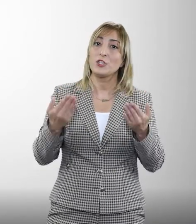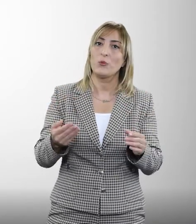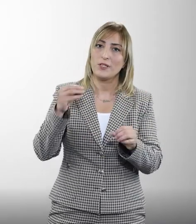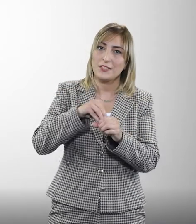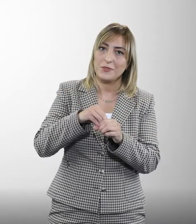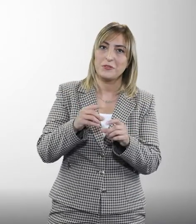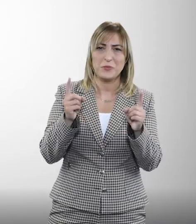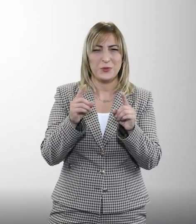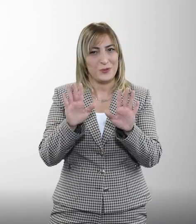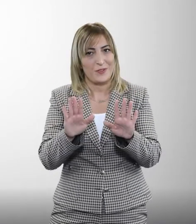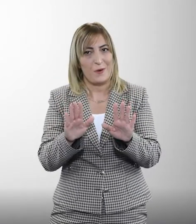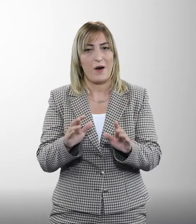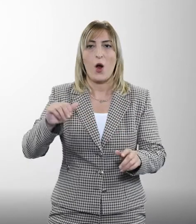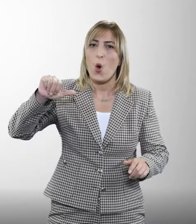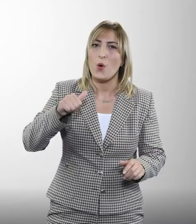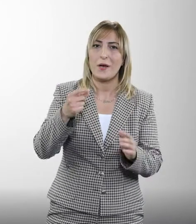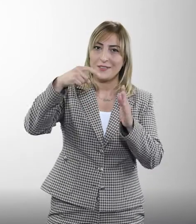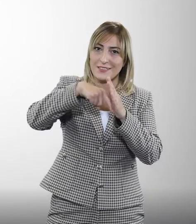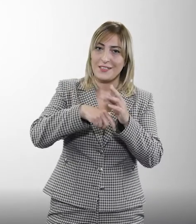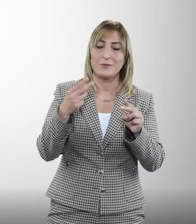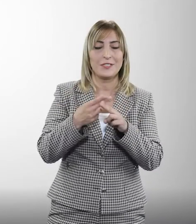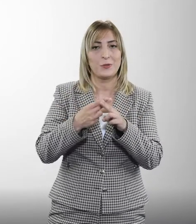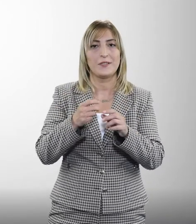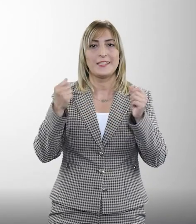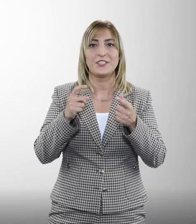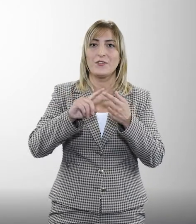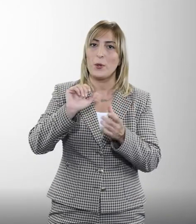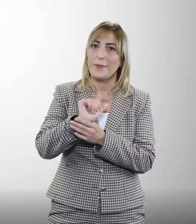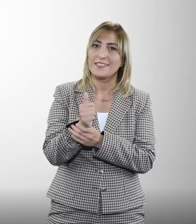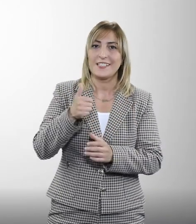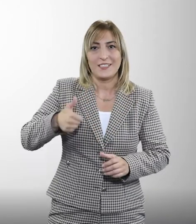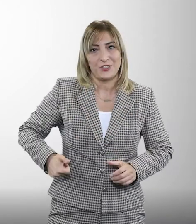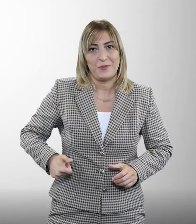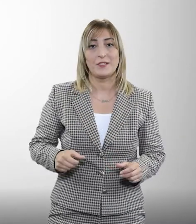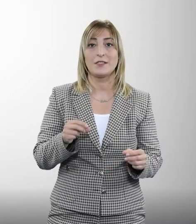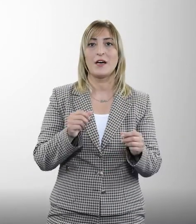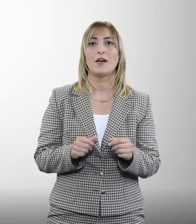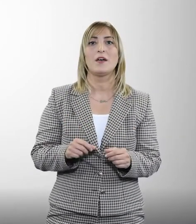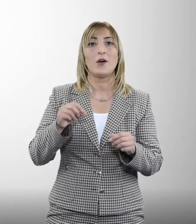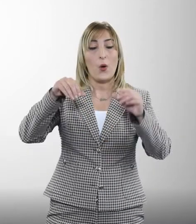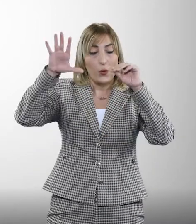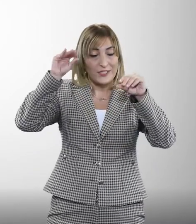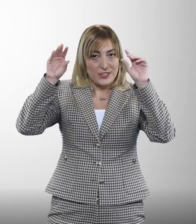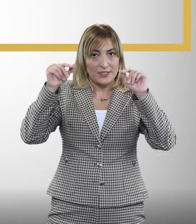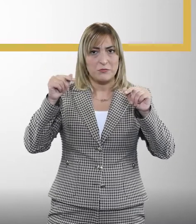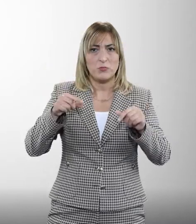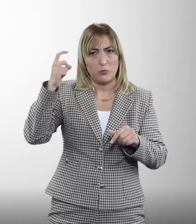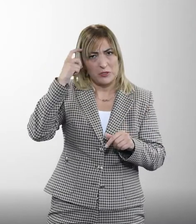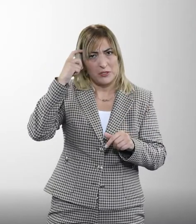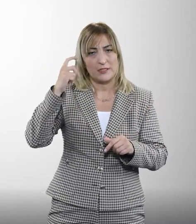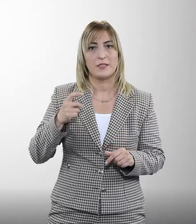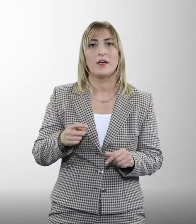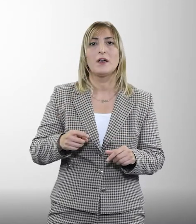için küçük ama önemli detayları alanında tecrübeli iş ve meslek danışmanlarımızdan öğreneceksiniz.